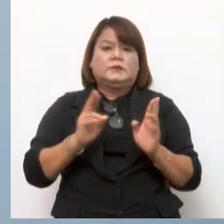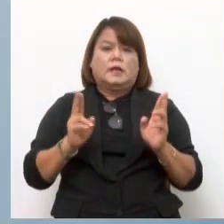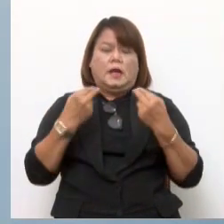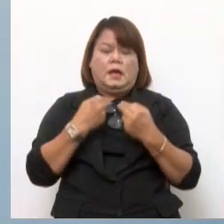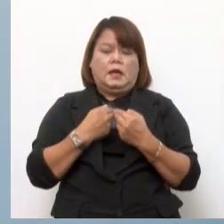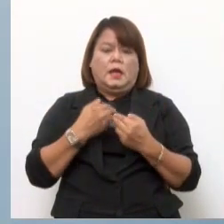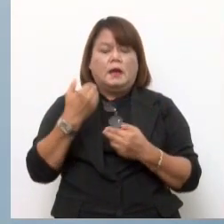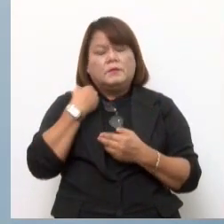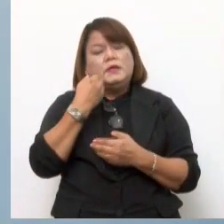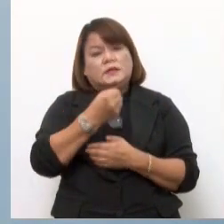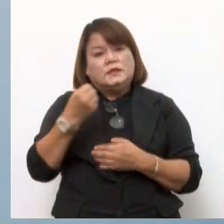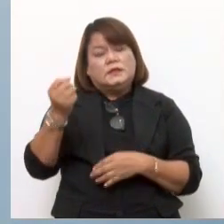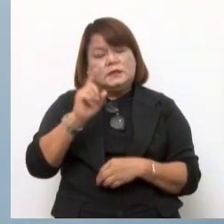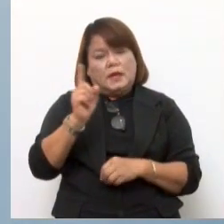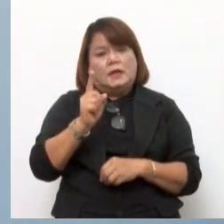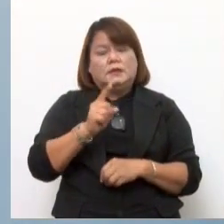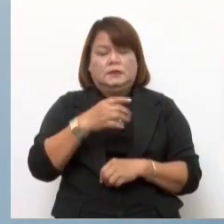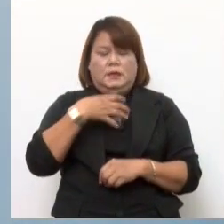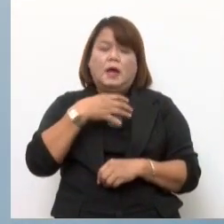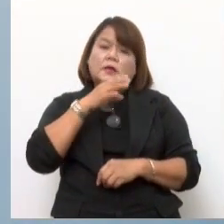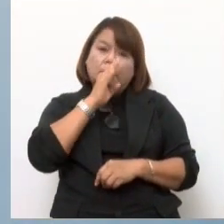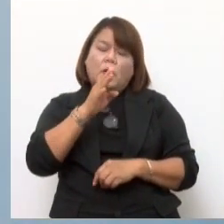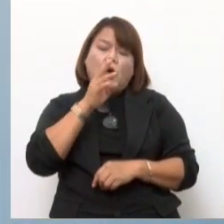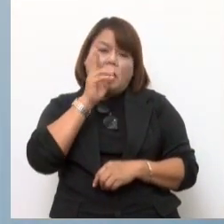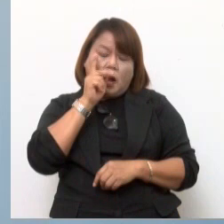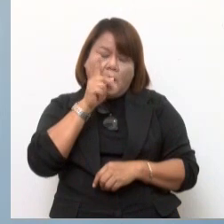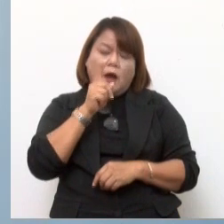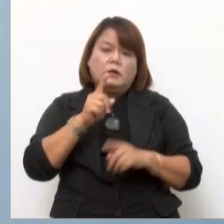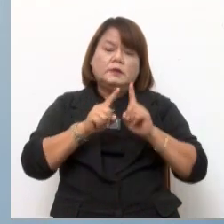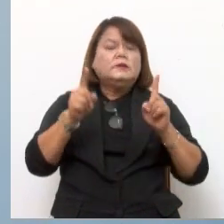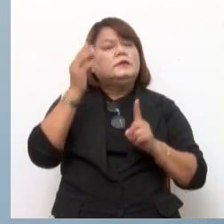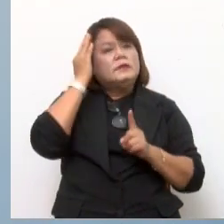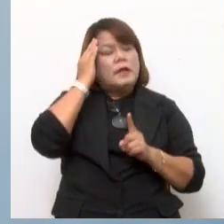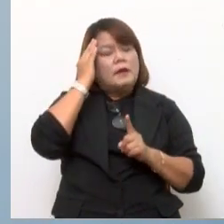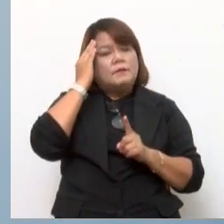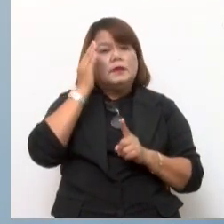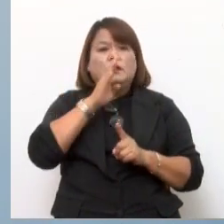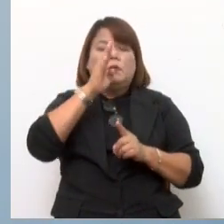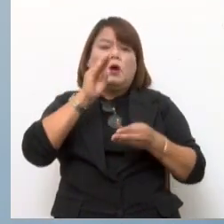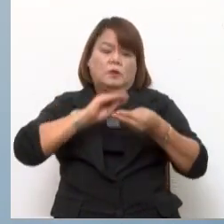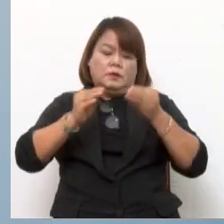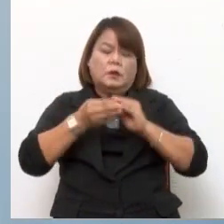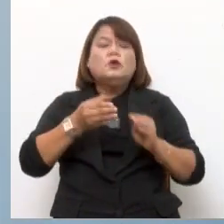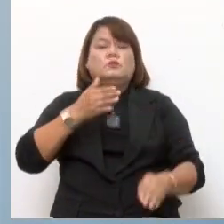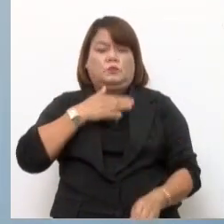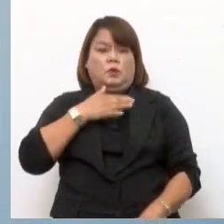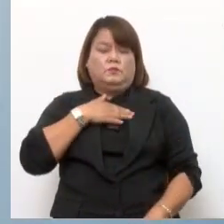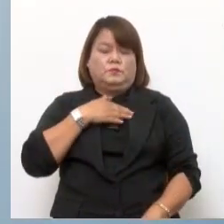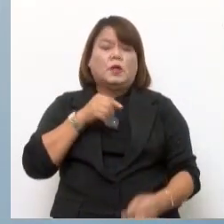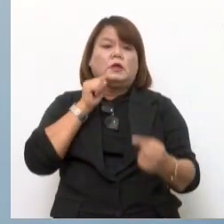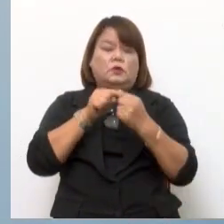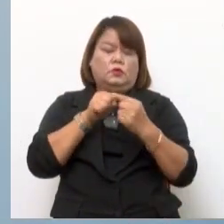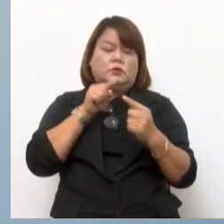รือหากมีสิ่งใดที่บอกกล่าวหรือทราบข่าวก็ให้แจ้งมาที่เบอร์โทรศัพท์ผมได้โดยตรงนะครับ